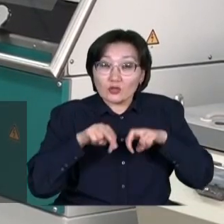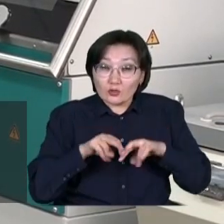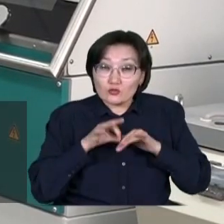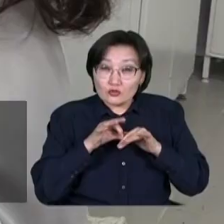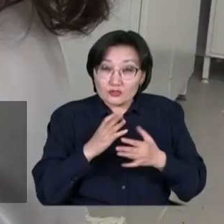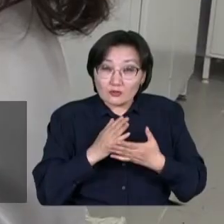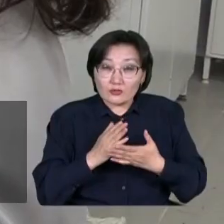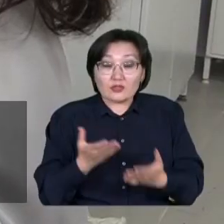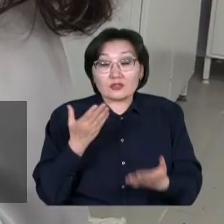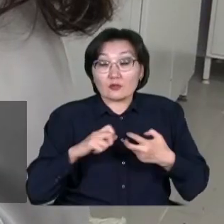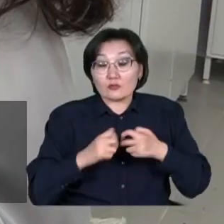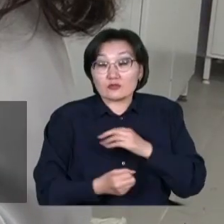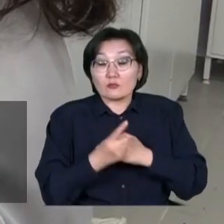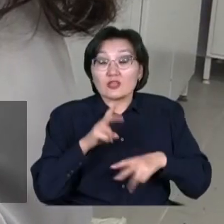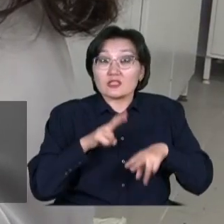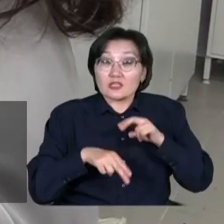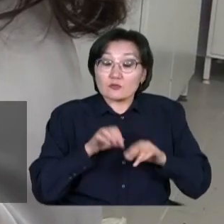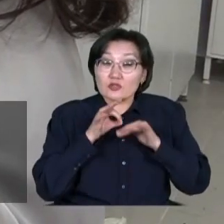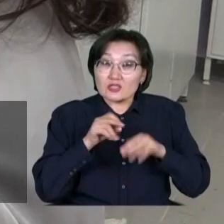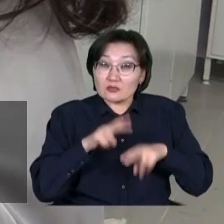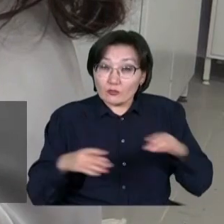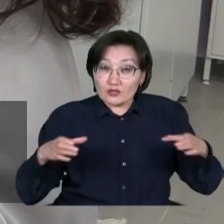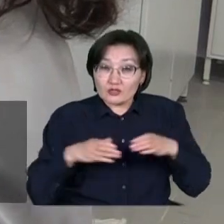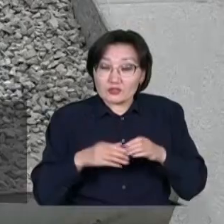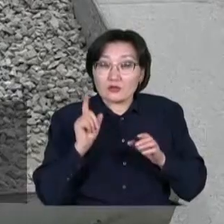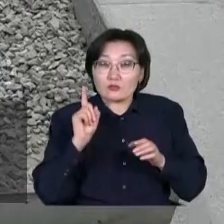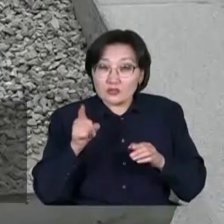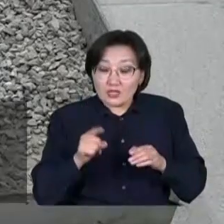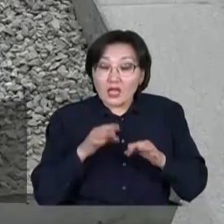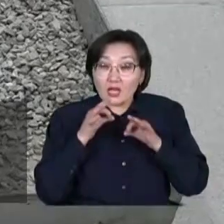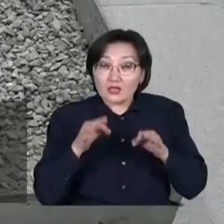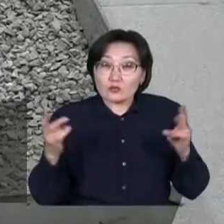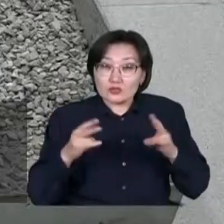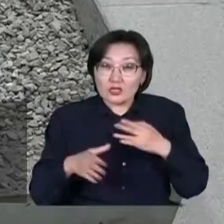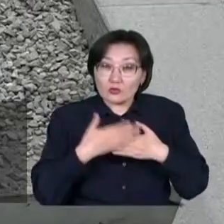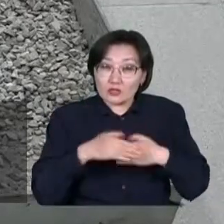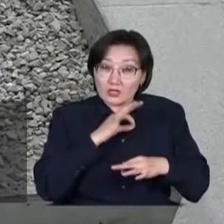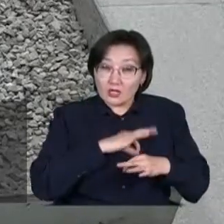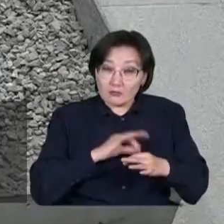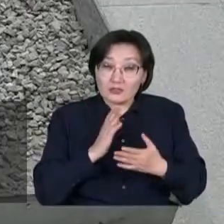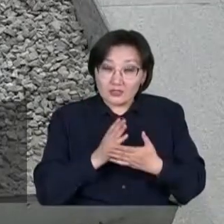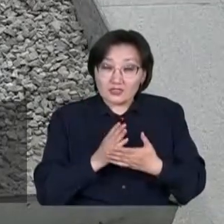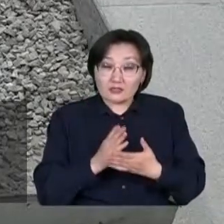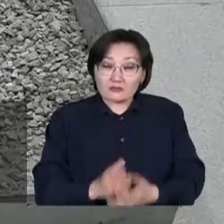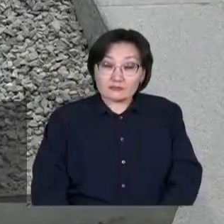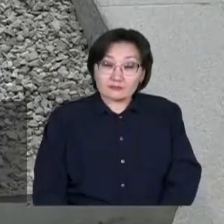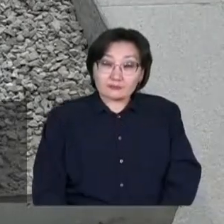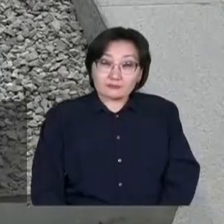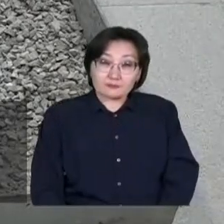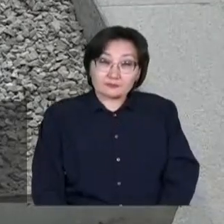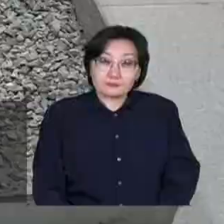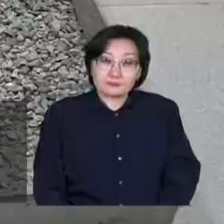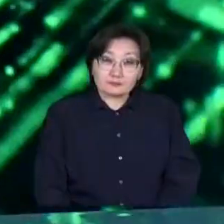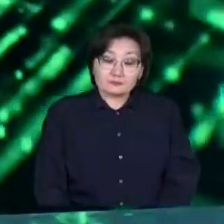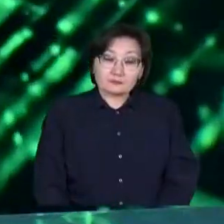жасалады. Кемкетігі шықса, құрылысын жүргізген мердігерлерге ескерту айтылып, тиісті шаралар қабылданады екен. Оразой Нұртайұлы, Мирам Исабеков, Алматы